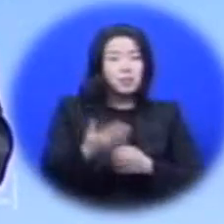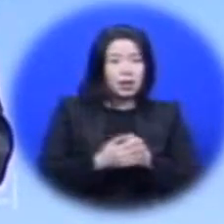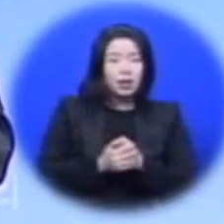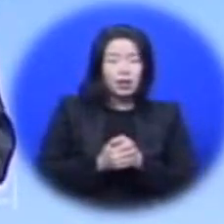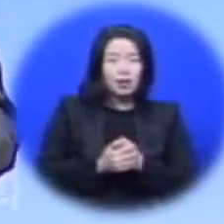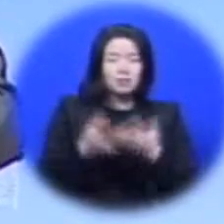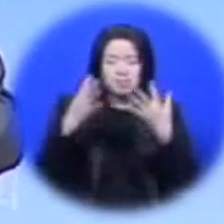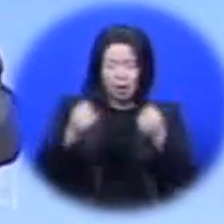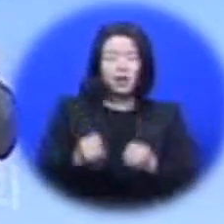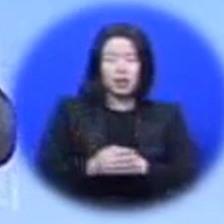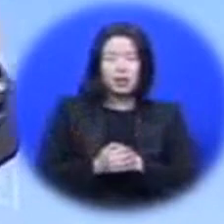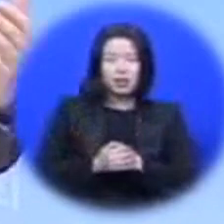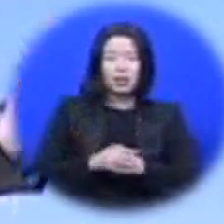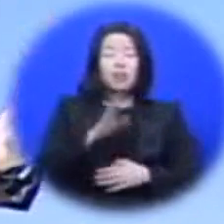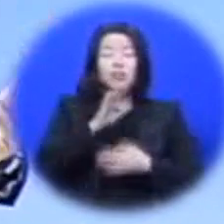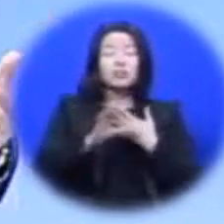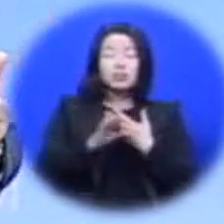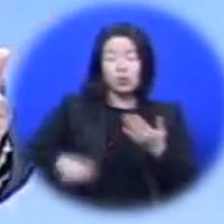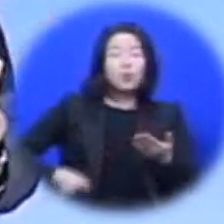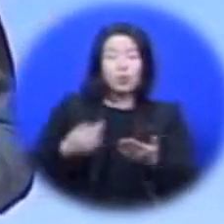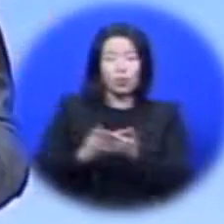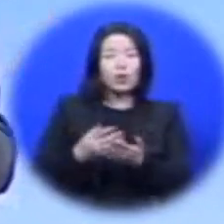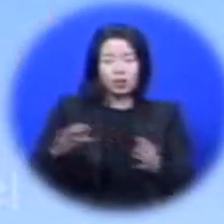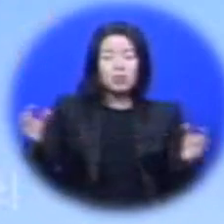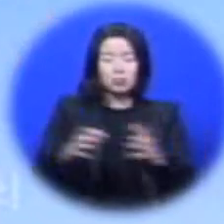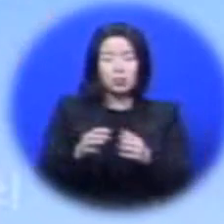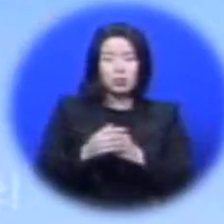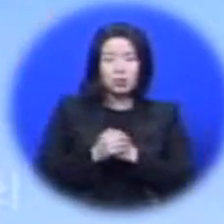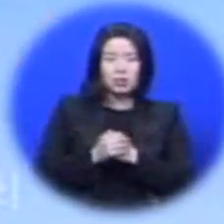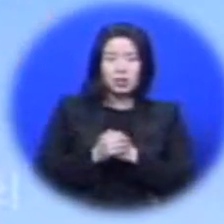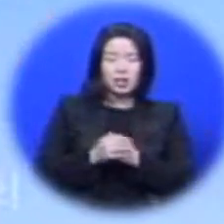많지요. 그러면 회개하며 살면. 그래서